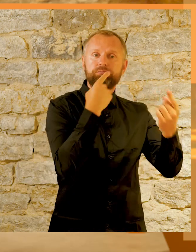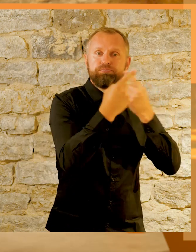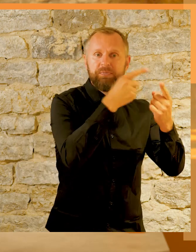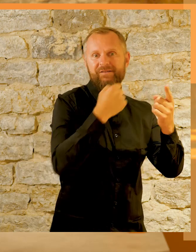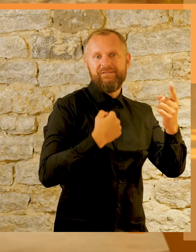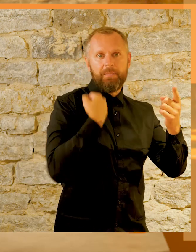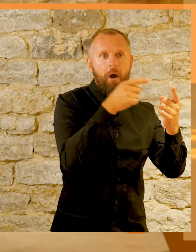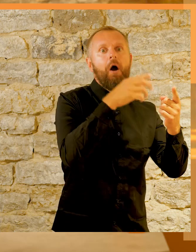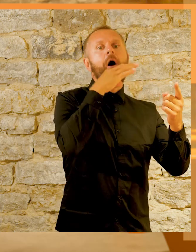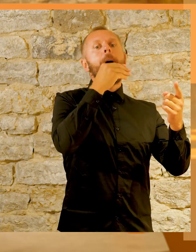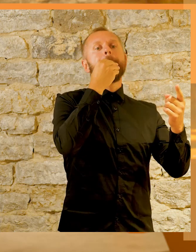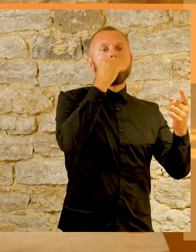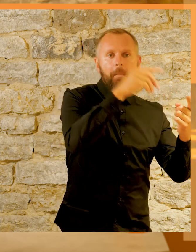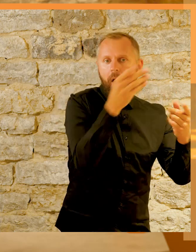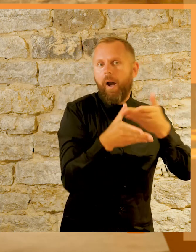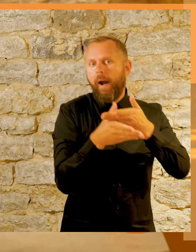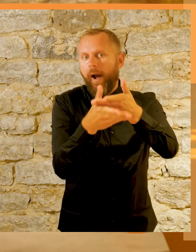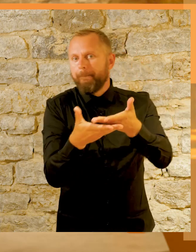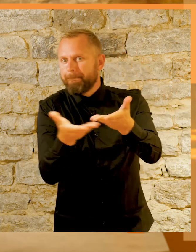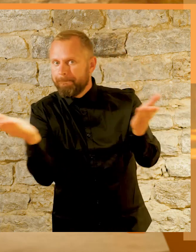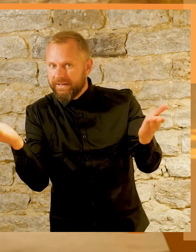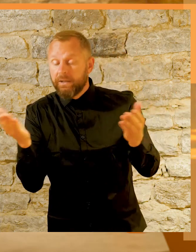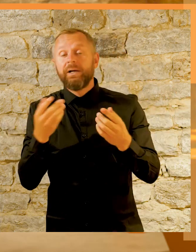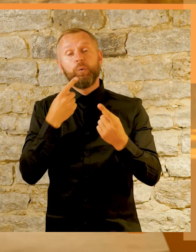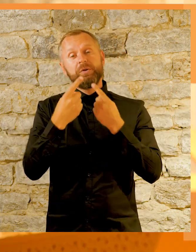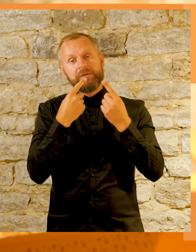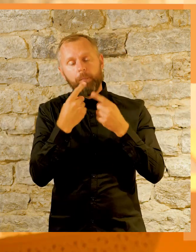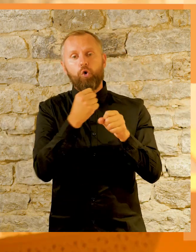et nõustada sinu kolleege ja ülemust.